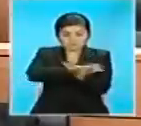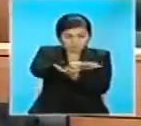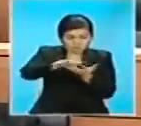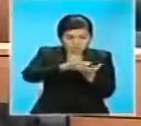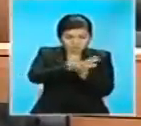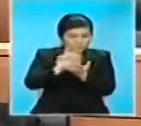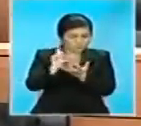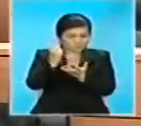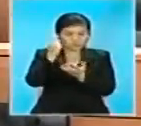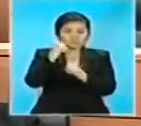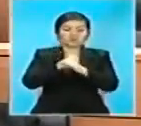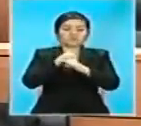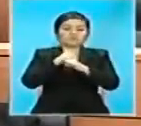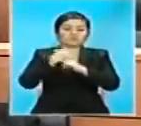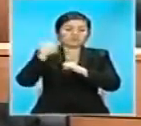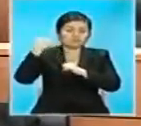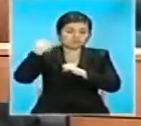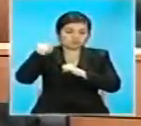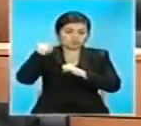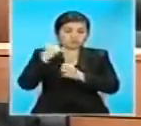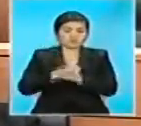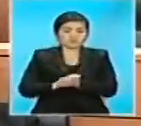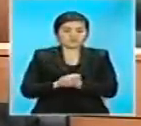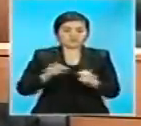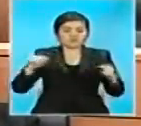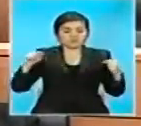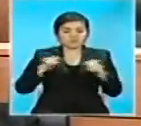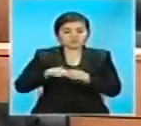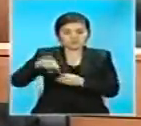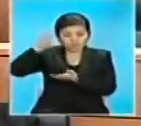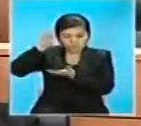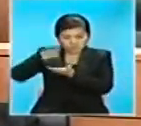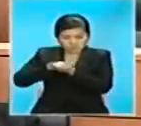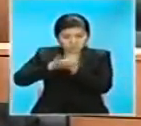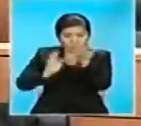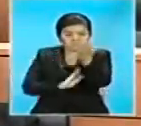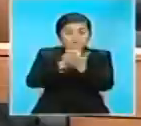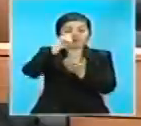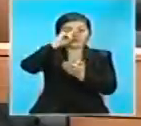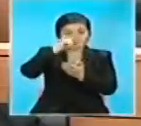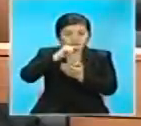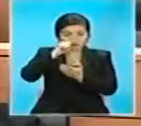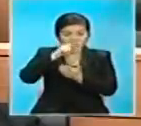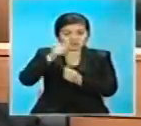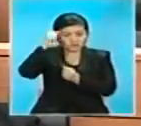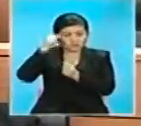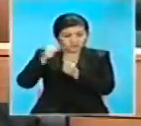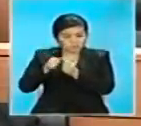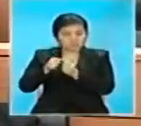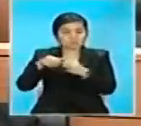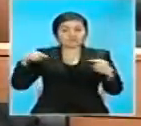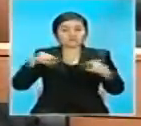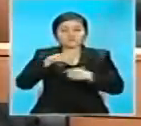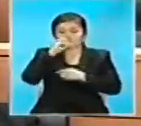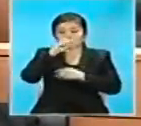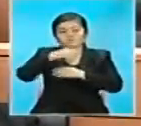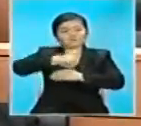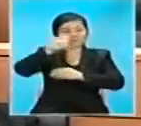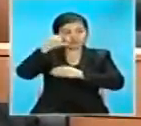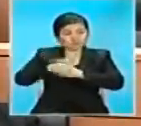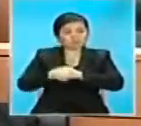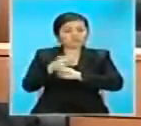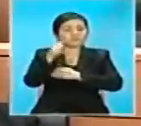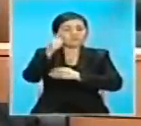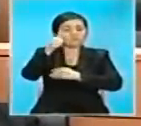ขึ้นที่จะเป็นประวัติศาสตร์ชาติไทยนั่นหมายถึงว่าขอให้มันจบไปซะ